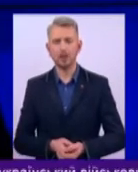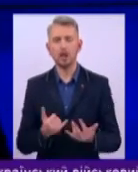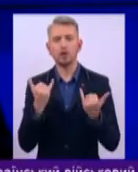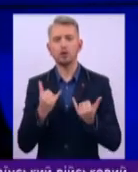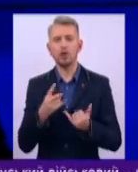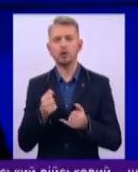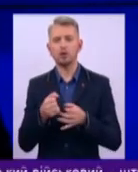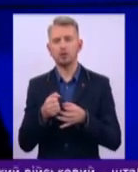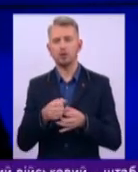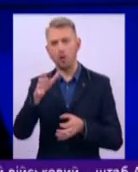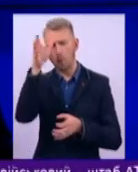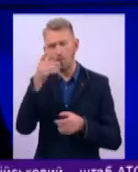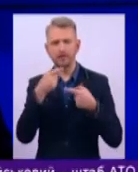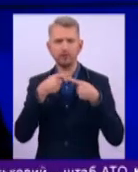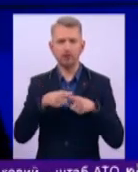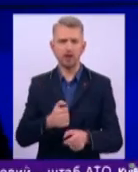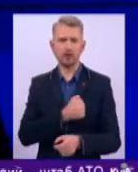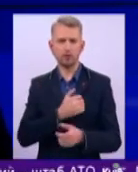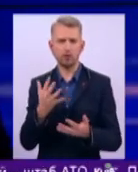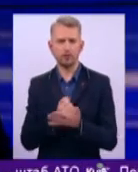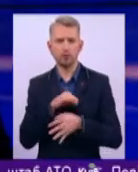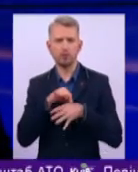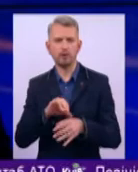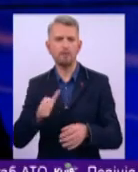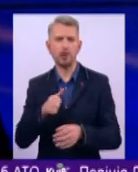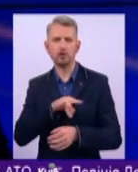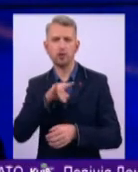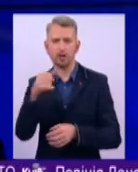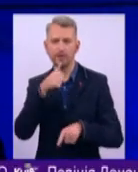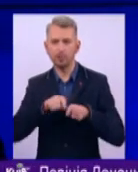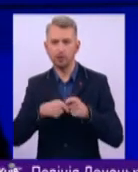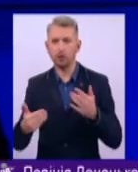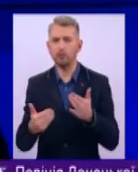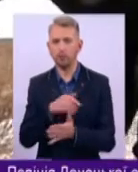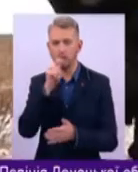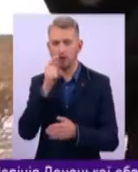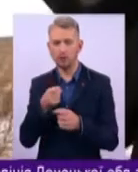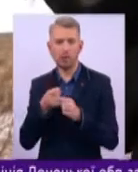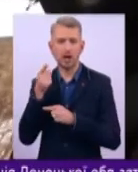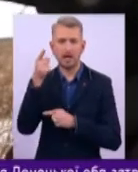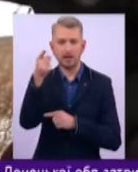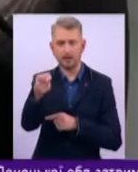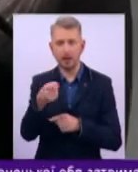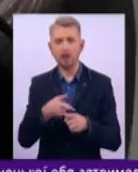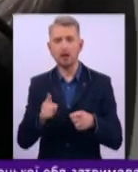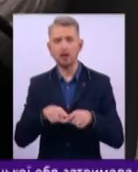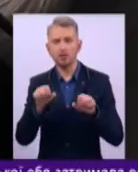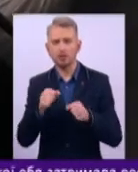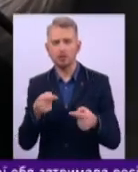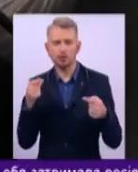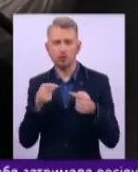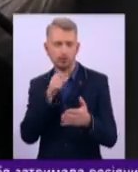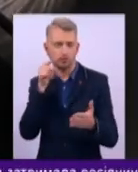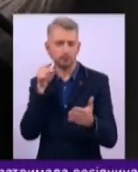Сьогодні науковці, інженери та військові успішно провели перші льотні випробування нової української крилатої ракети наземного базування, яка здатна точно